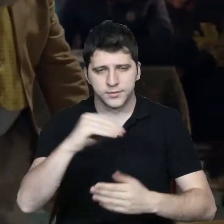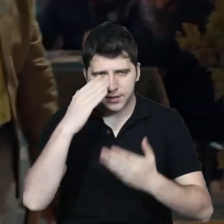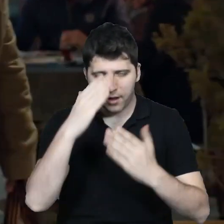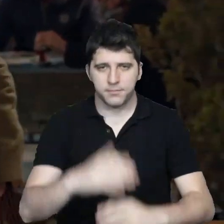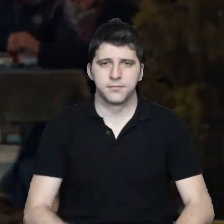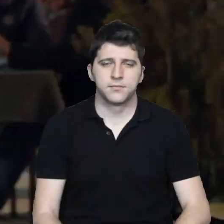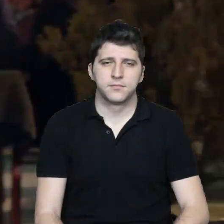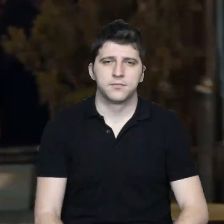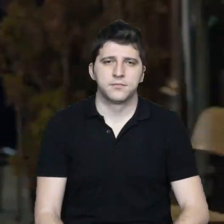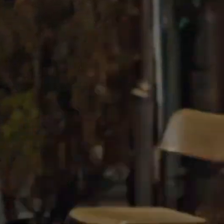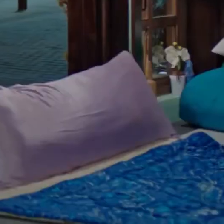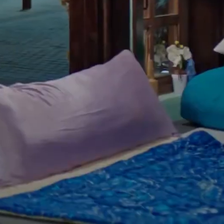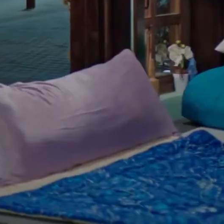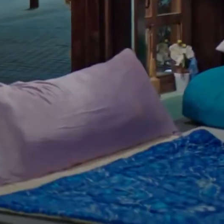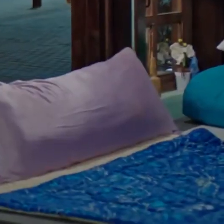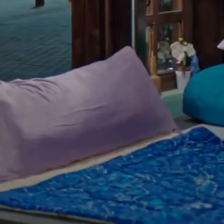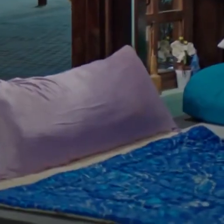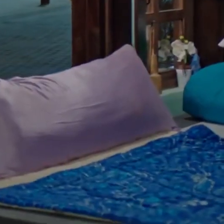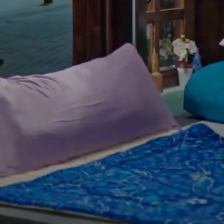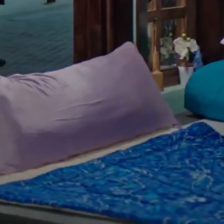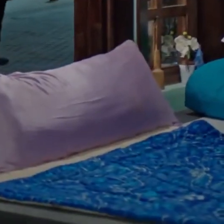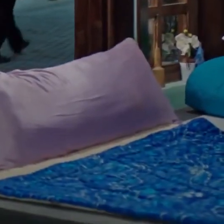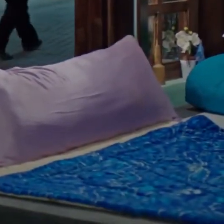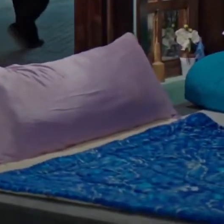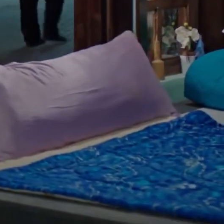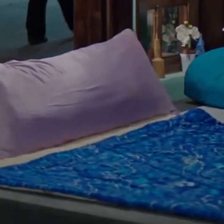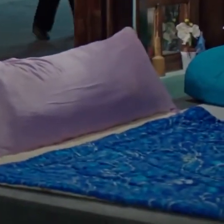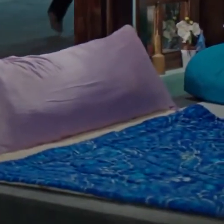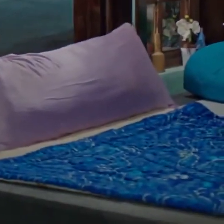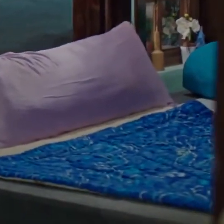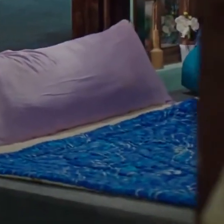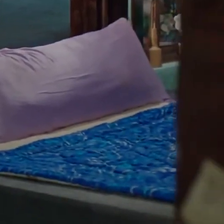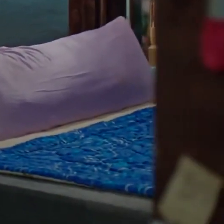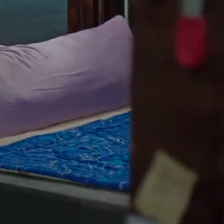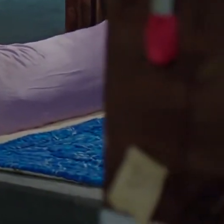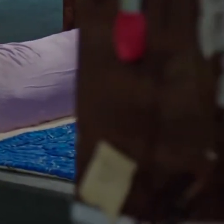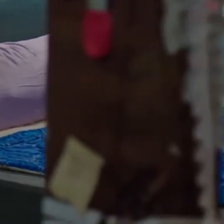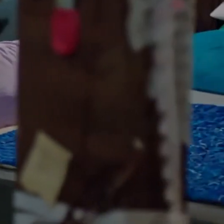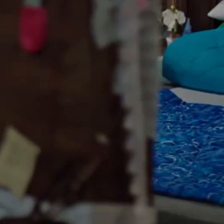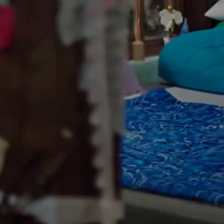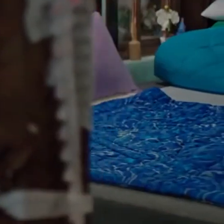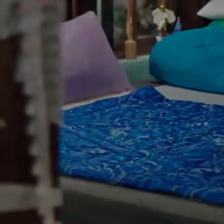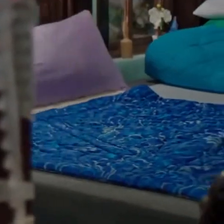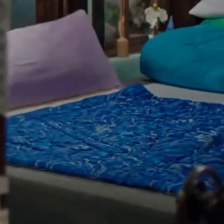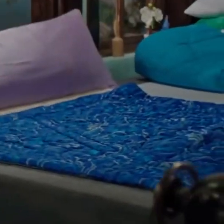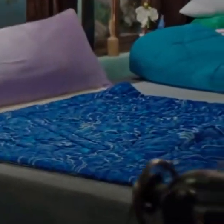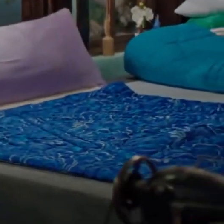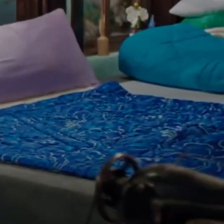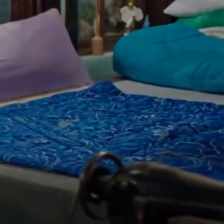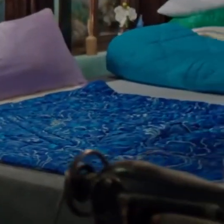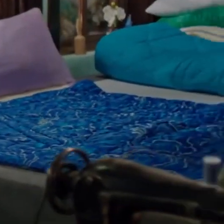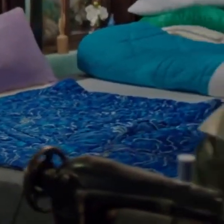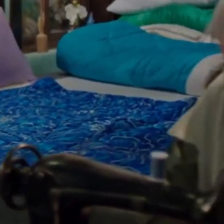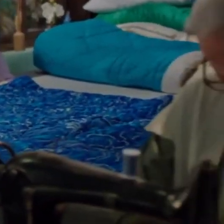Selamünaleyküm. Gri renkte peruğunun üzerine bir kasket takmış. Gözünde kemik çerçeve gözlükler. Göbeği fırlamış halde sol elinde bir çantayla